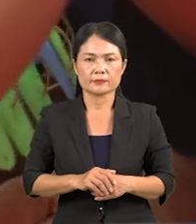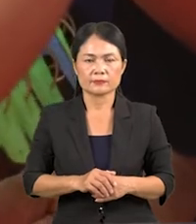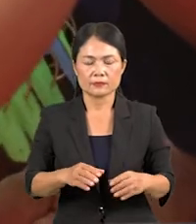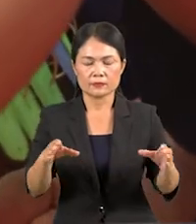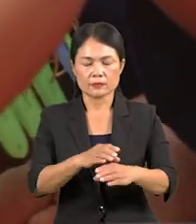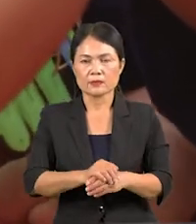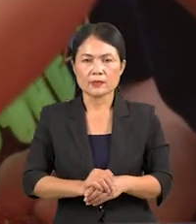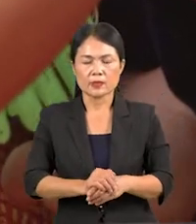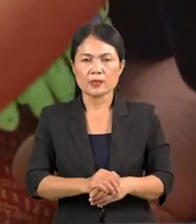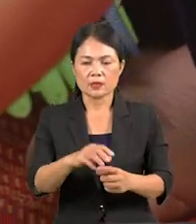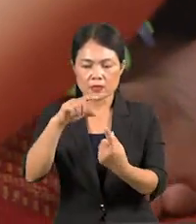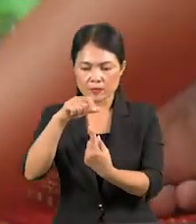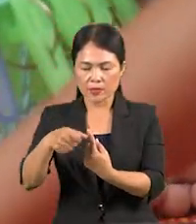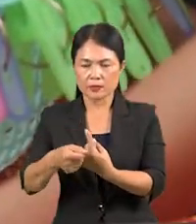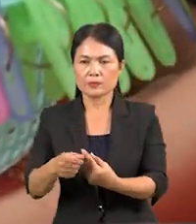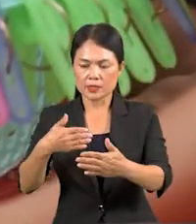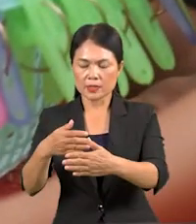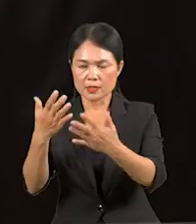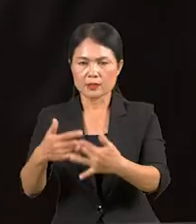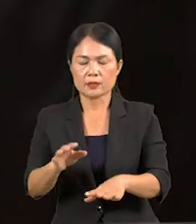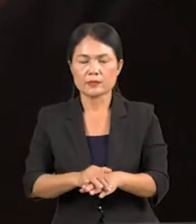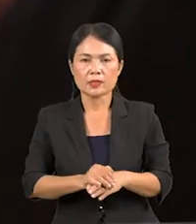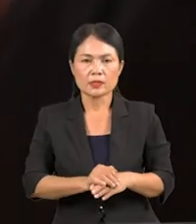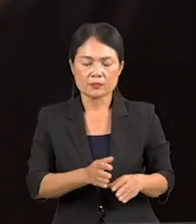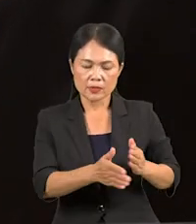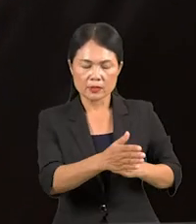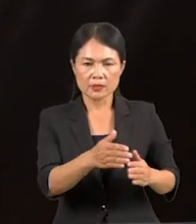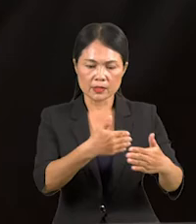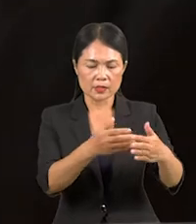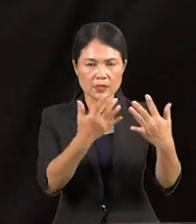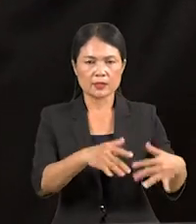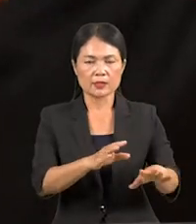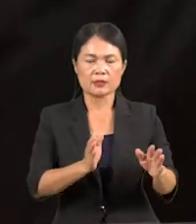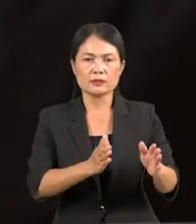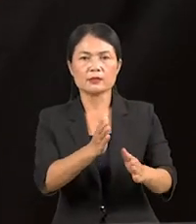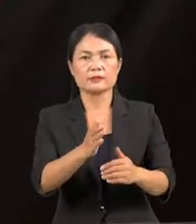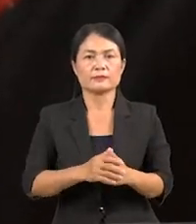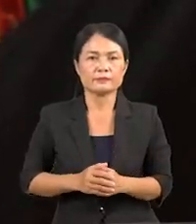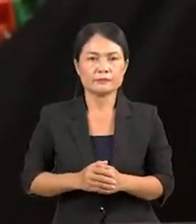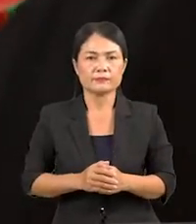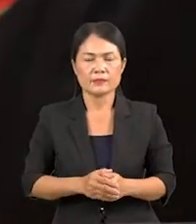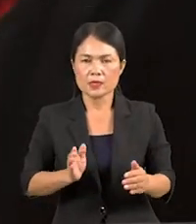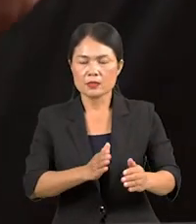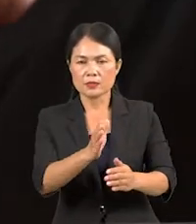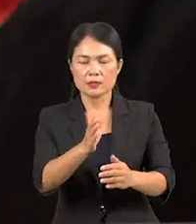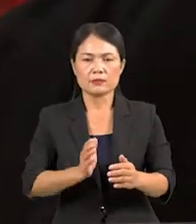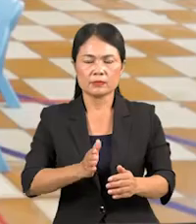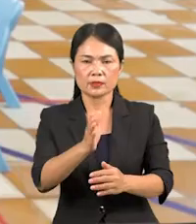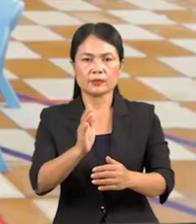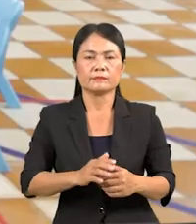រំកូនជែកចិត្តហើយឯងកូនត្រីប្រឹងឡើងកូនត្រីក៏ចិត្តហើយដែរលឿនឡើងកូនជែកតោះលឿនឡើងលឿនលឿ